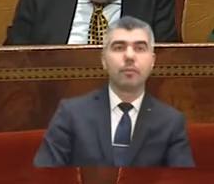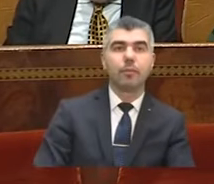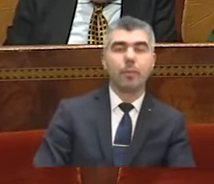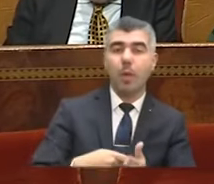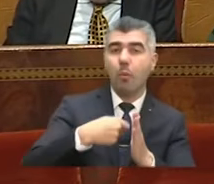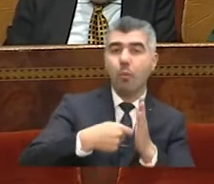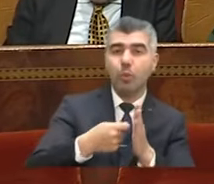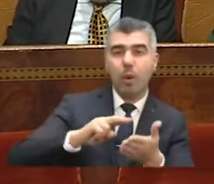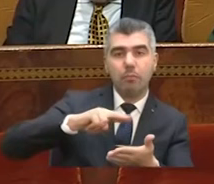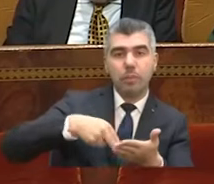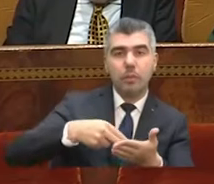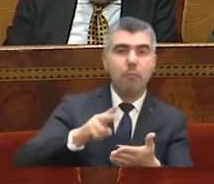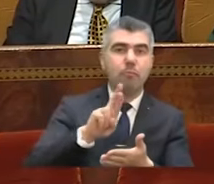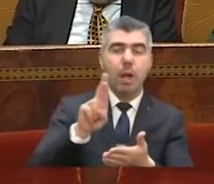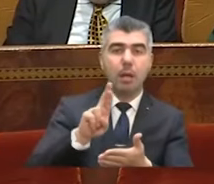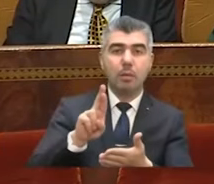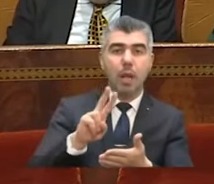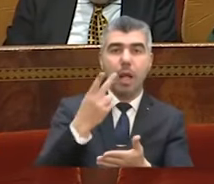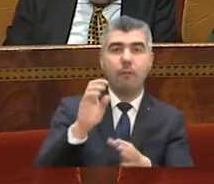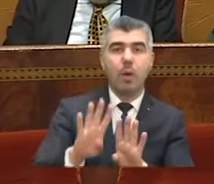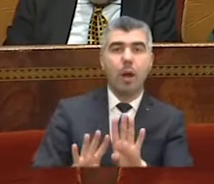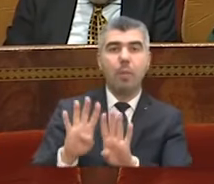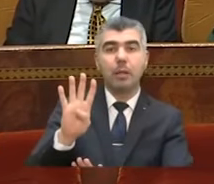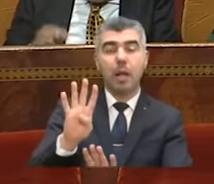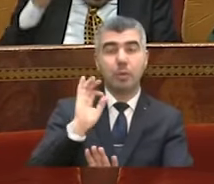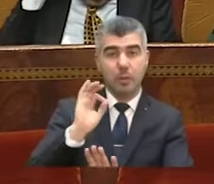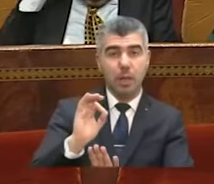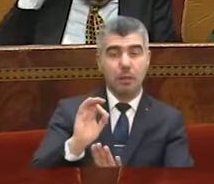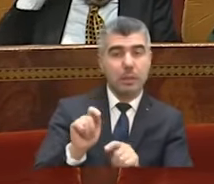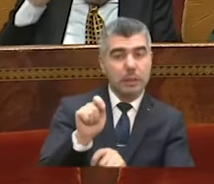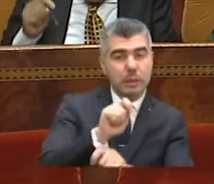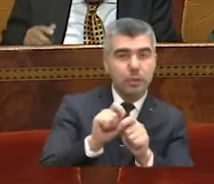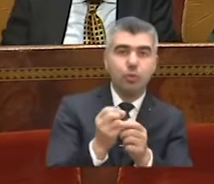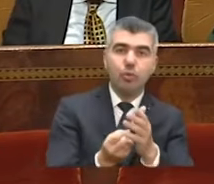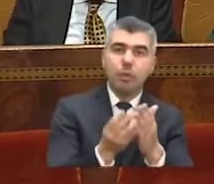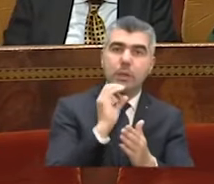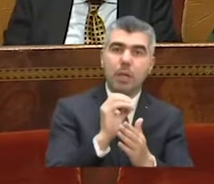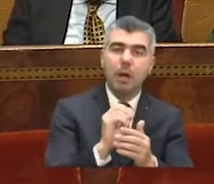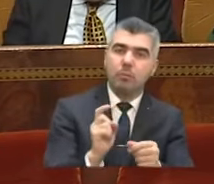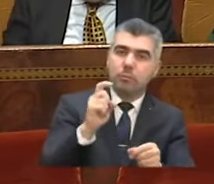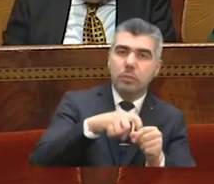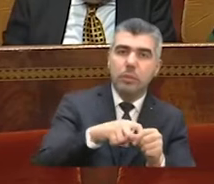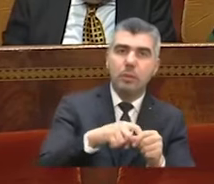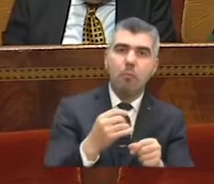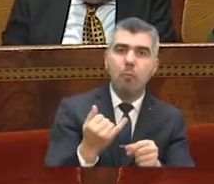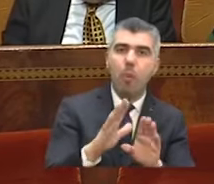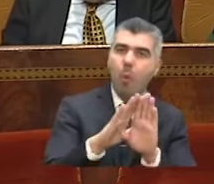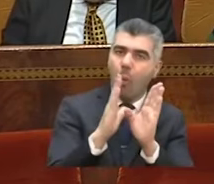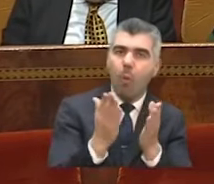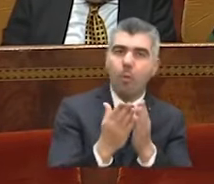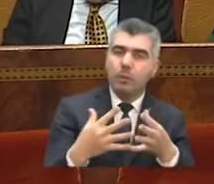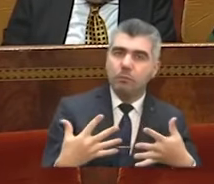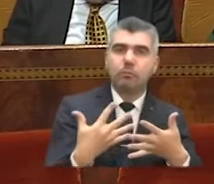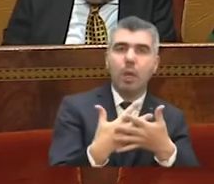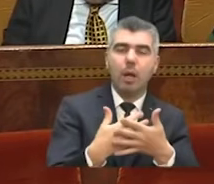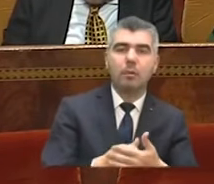التي وقعت امام صاحب الجلاله سنه 2014، واحد الوتيره واحد الديناميه جديده واللي انخرط فيها الجميع. كنطلبوا